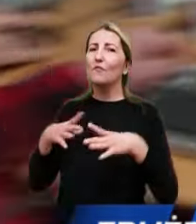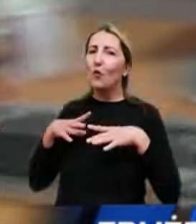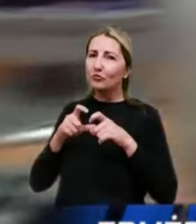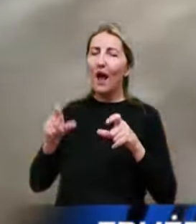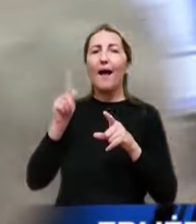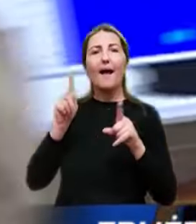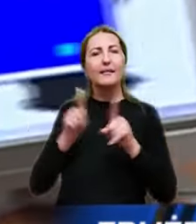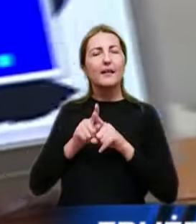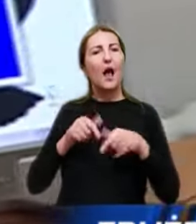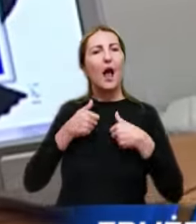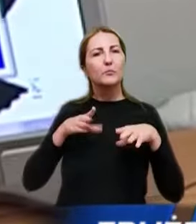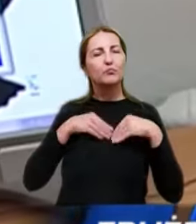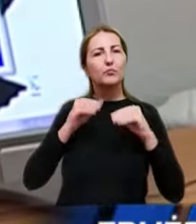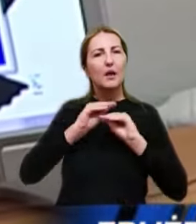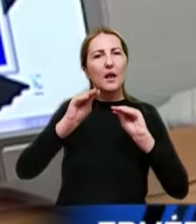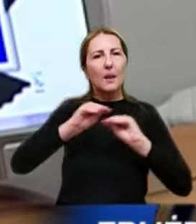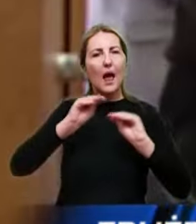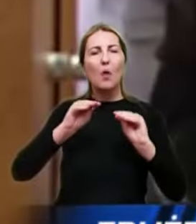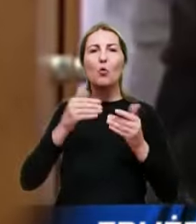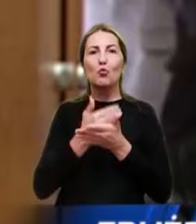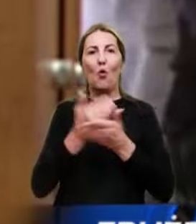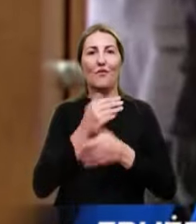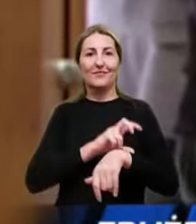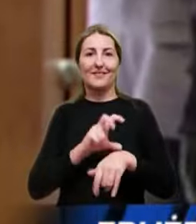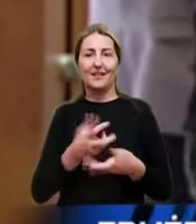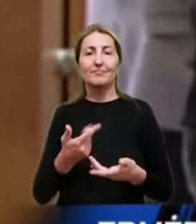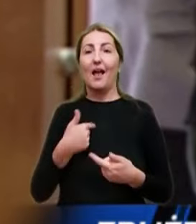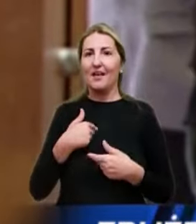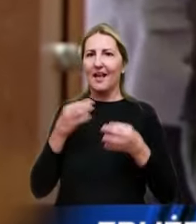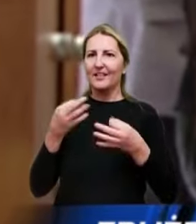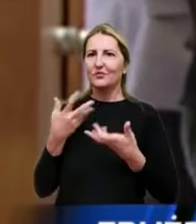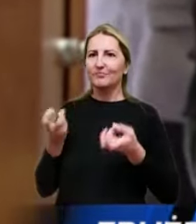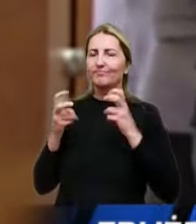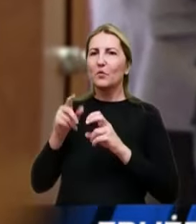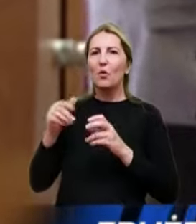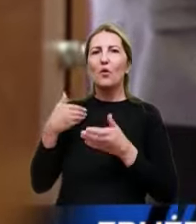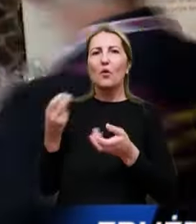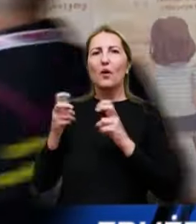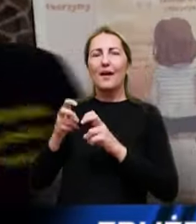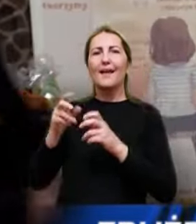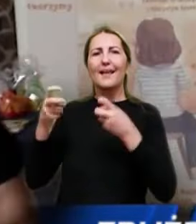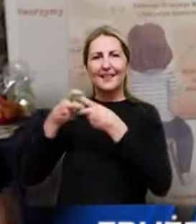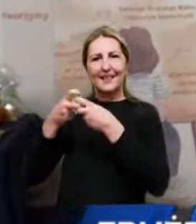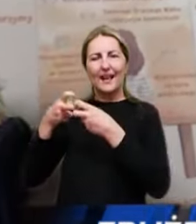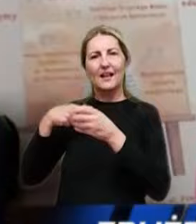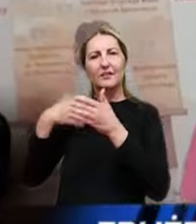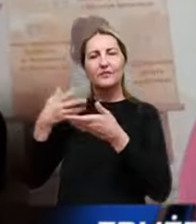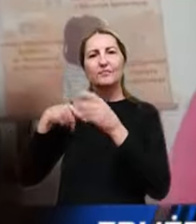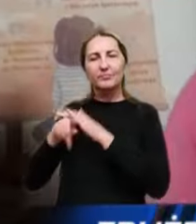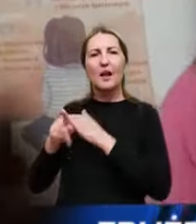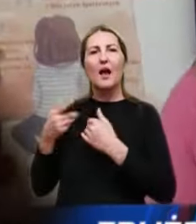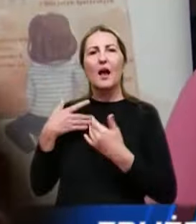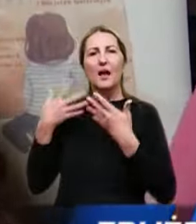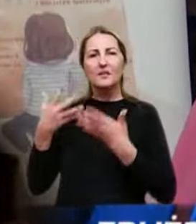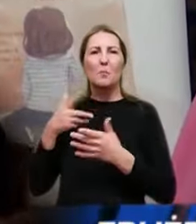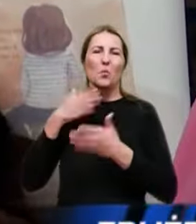nauki nowoczesnych technologii. Teraz chciałam sobie założyć konto internetowe, bo zaczęłam chorować. Nie? Jak to każde troszkę.